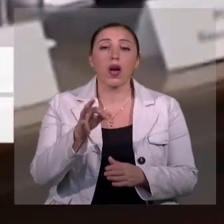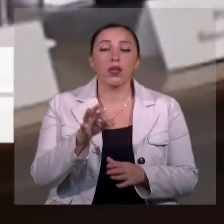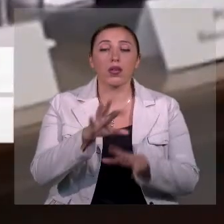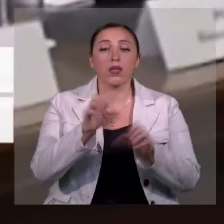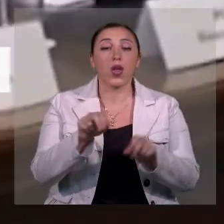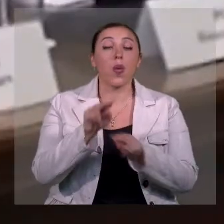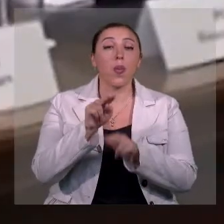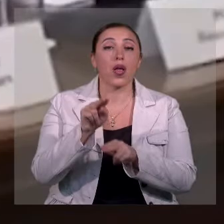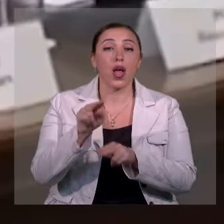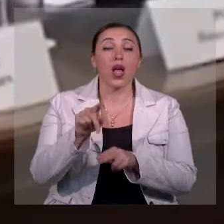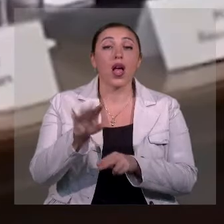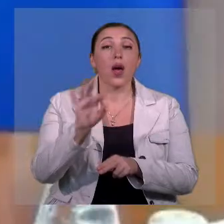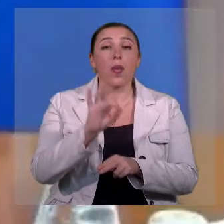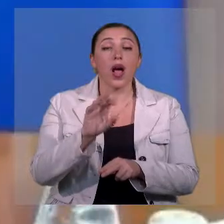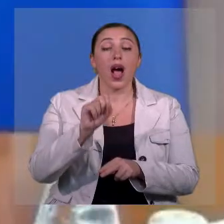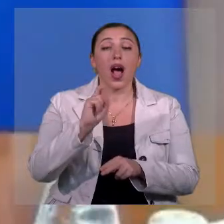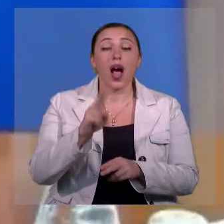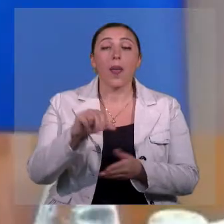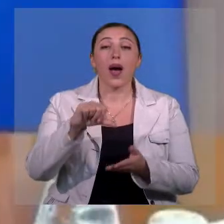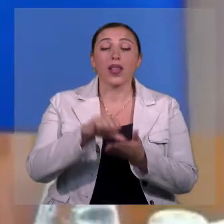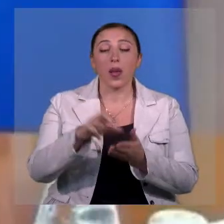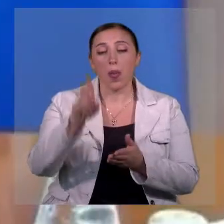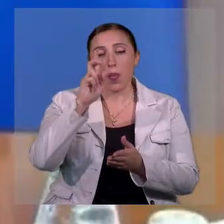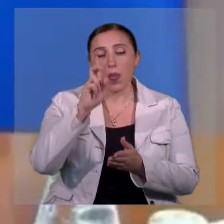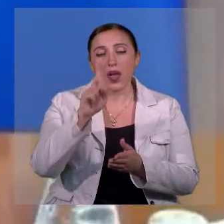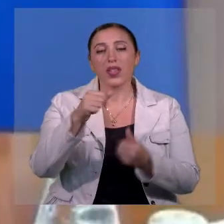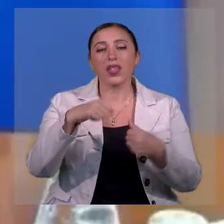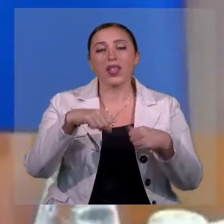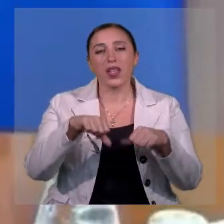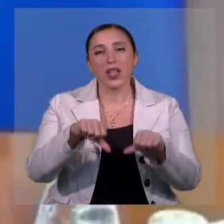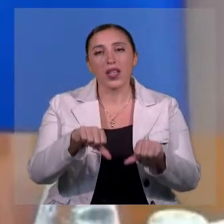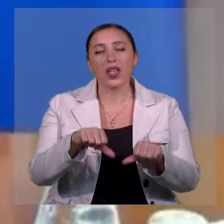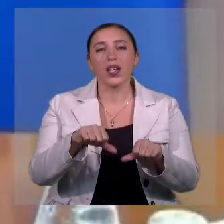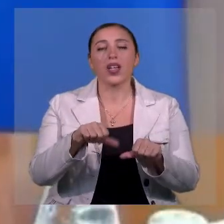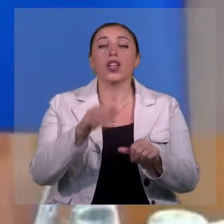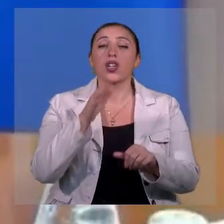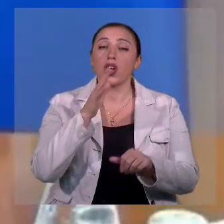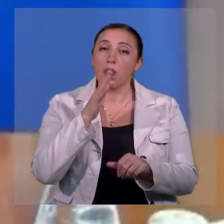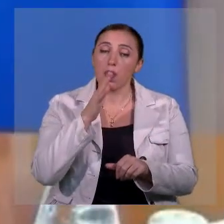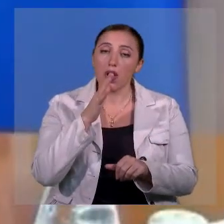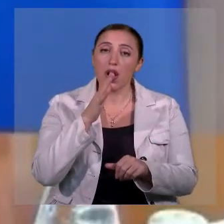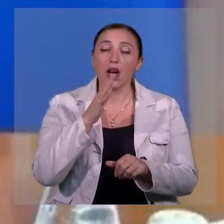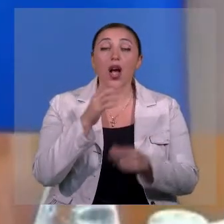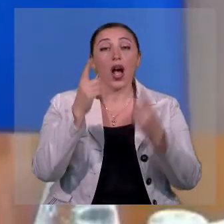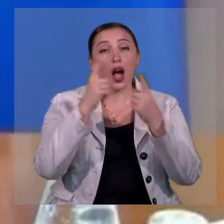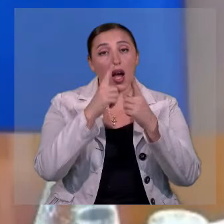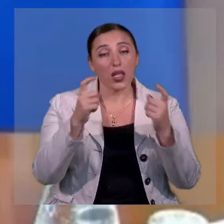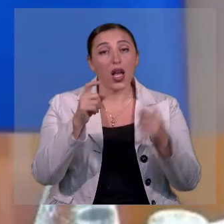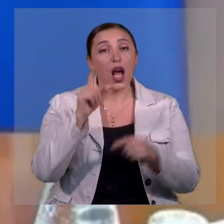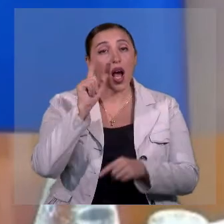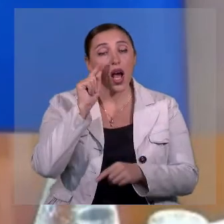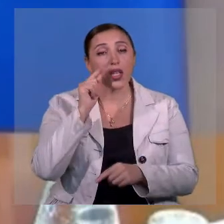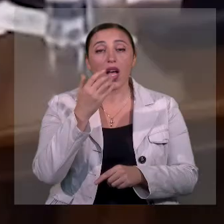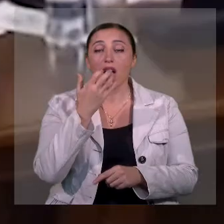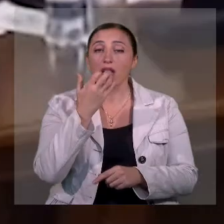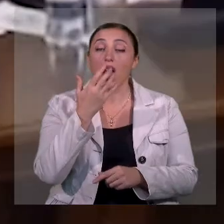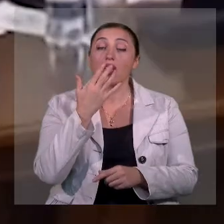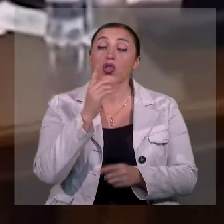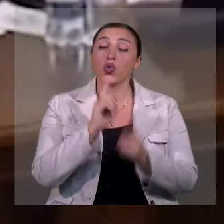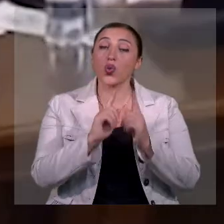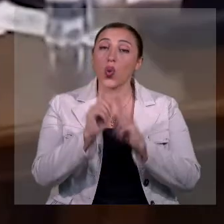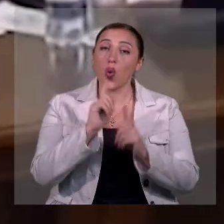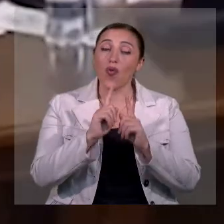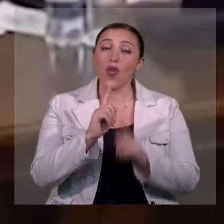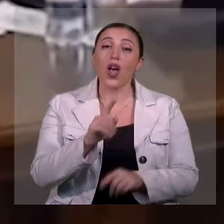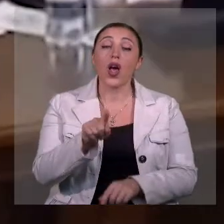Այս մասին Հապկանթան պետությունների խորհրդարանների պաշտպանության հանձնաժողովների խորհրդակցության ժամանակ հայտարարել է Հայաստանի ազգային ժողովի